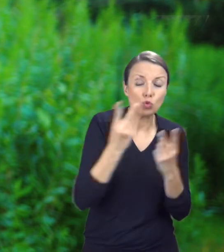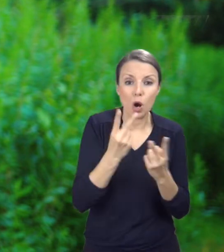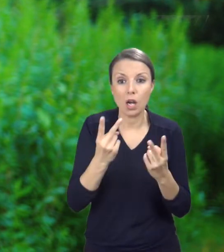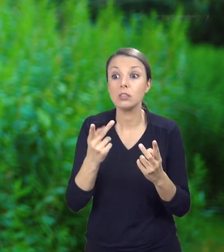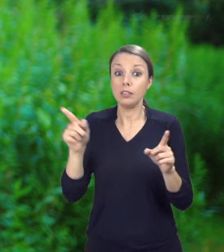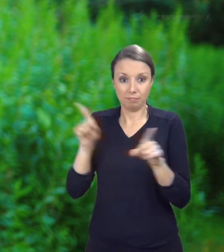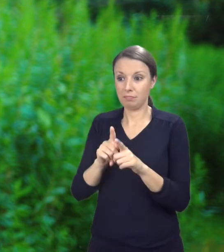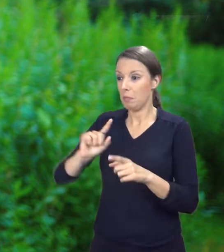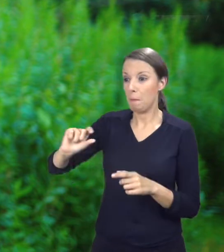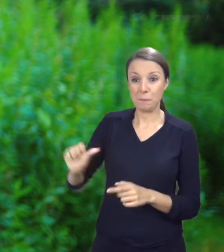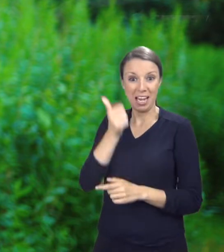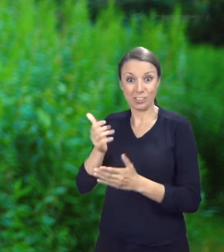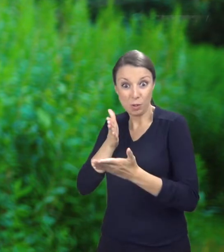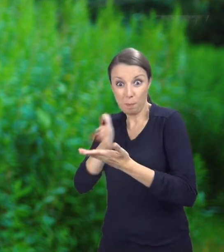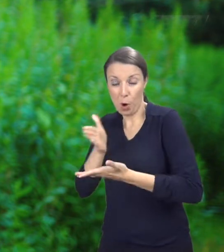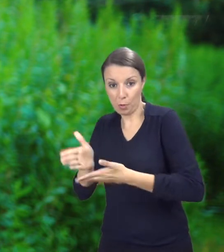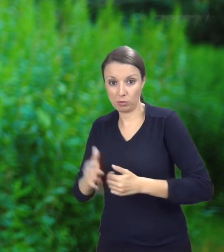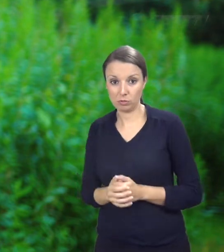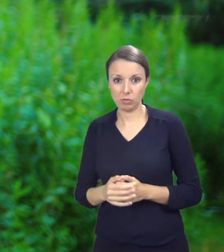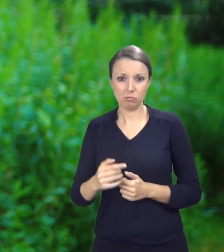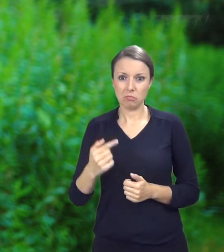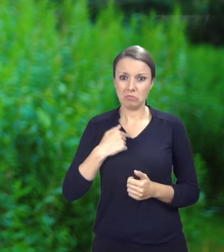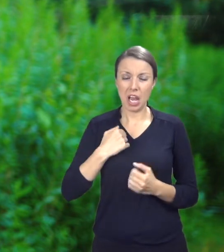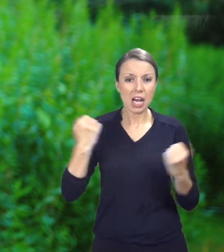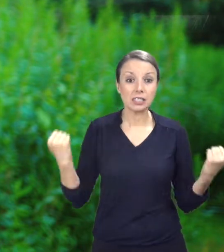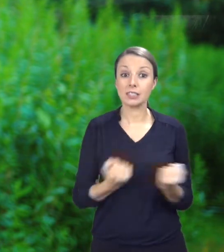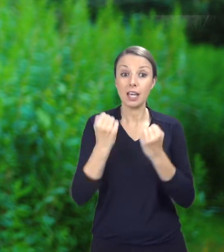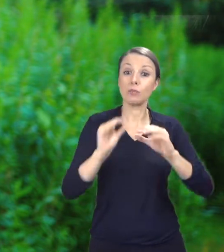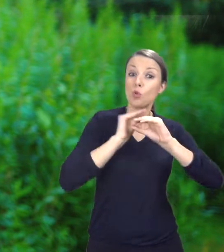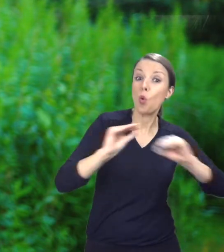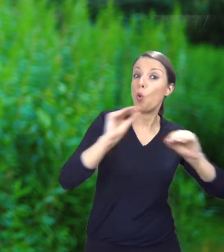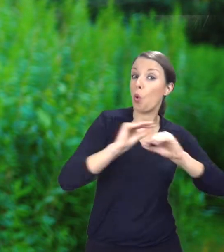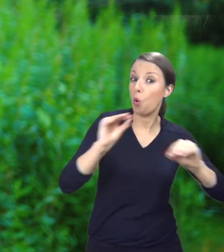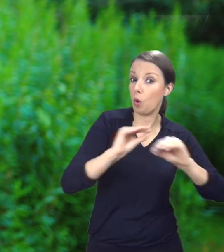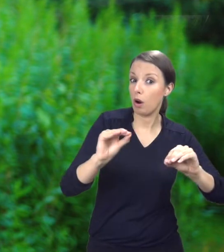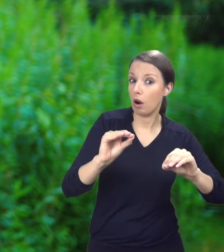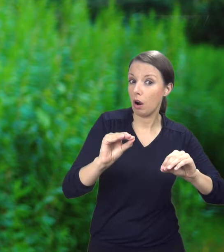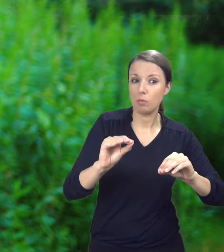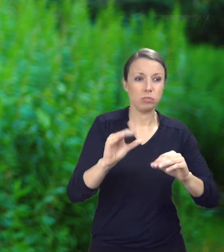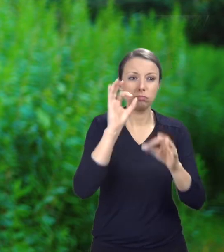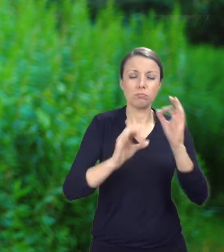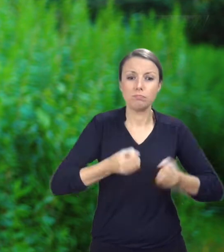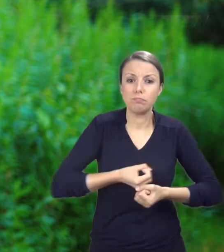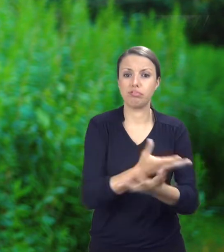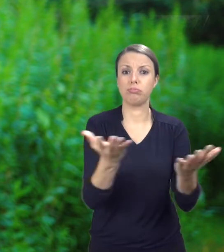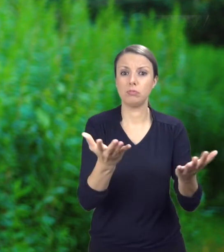pierwsza pomoc. To są rzeczy, które staram się na tych moich szkoleniach przekazać, wpoić. Przy czym